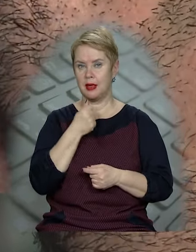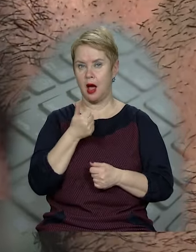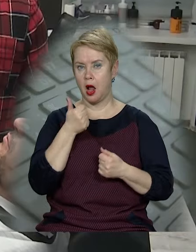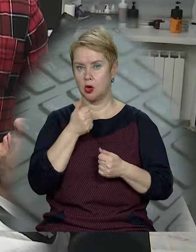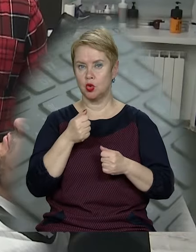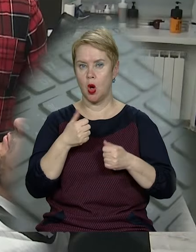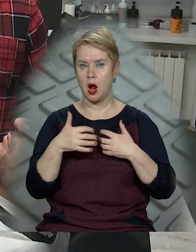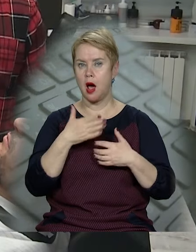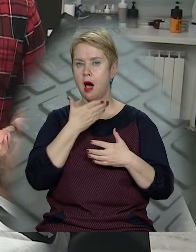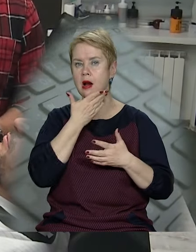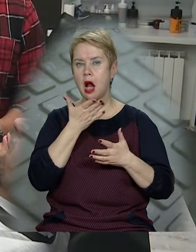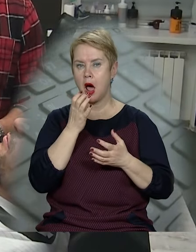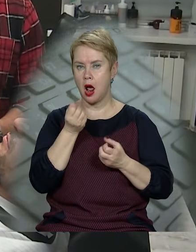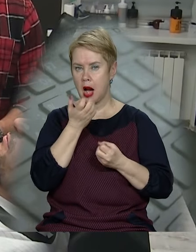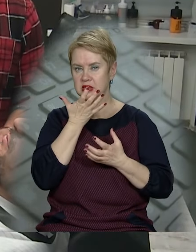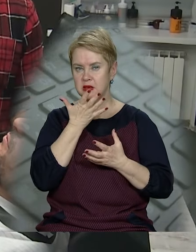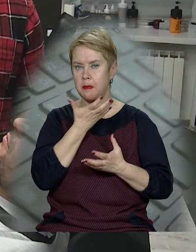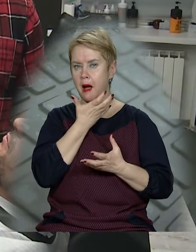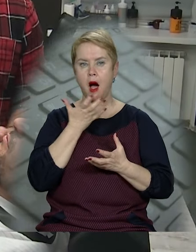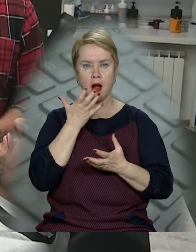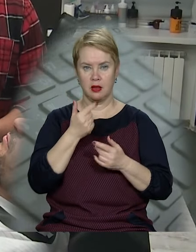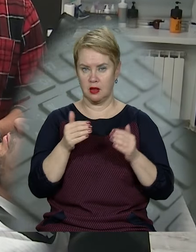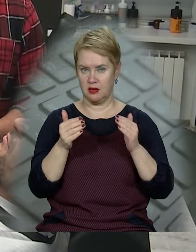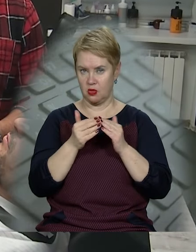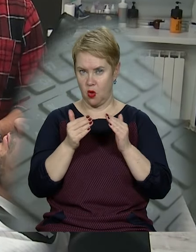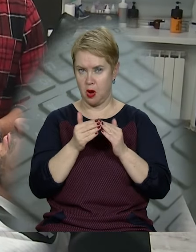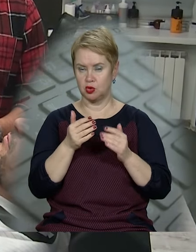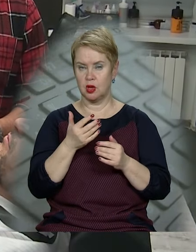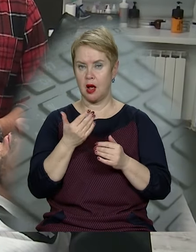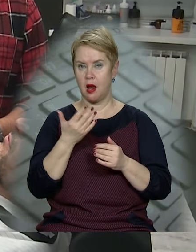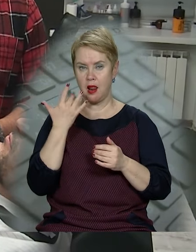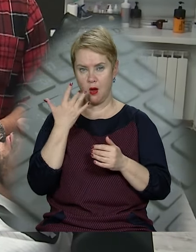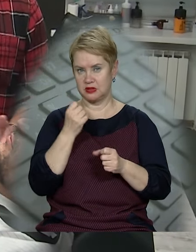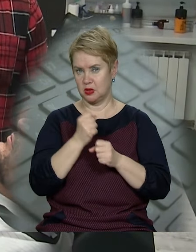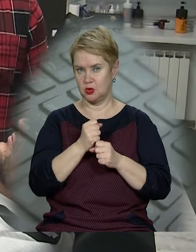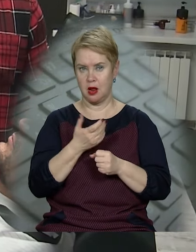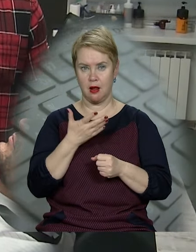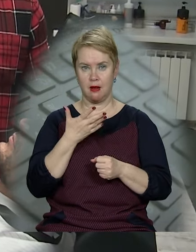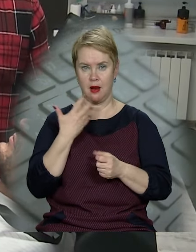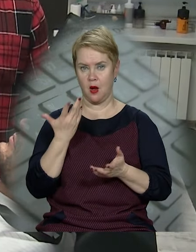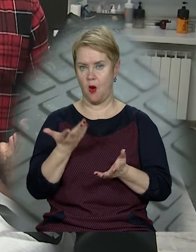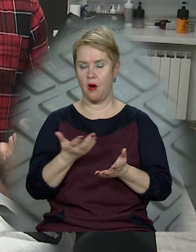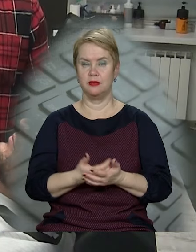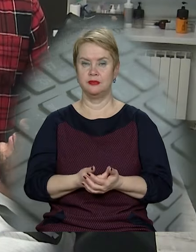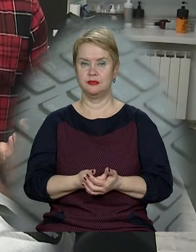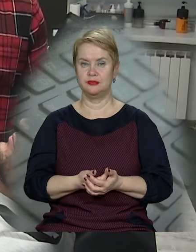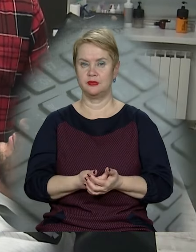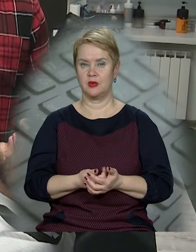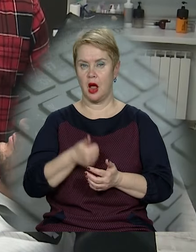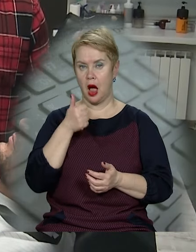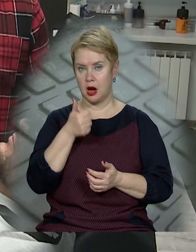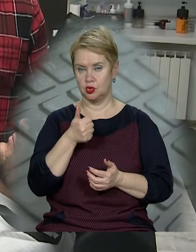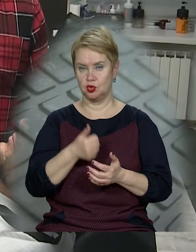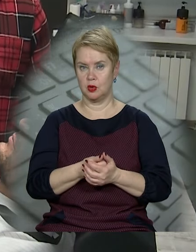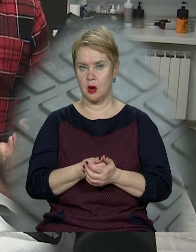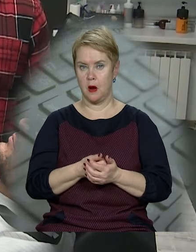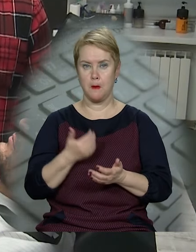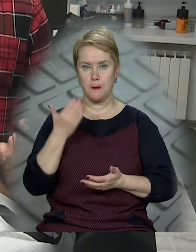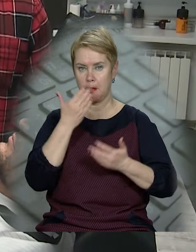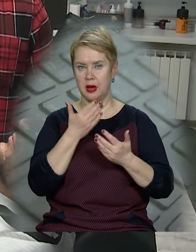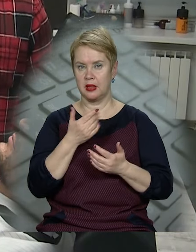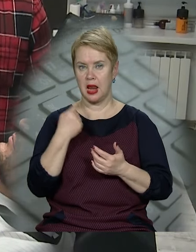розпарити кожу. Навіть в домашніх умовах це зробити дуже легко. В основному... Хорошенько помити